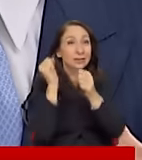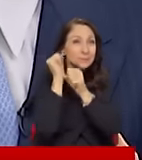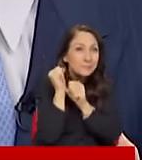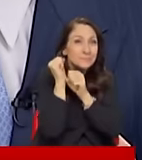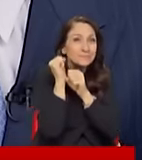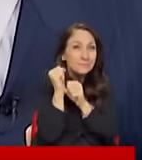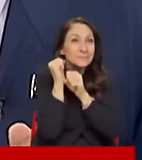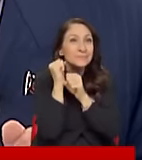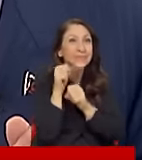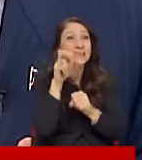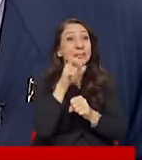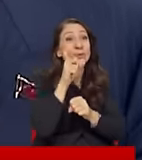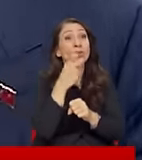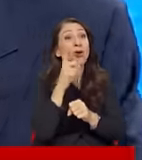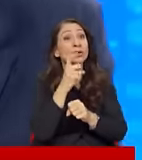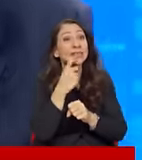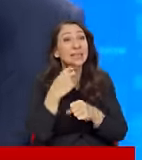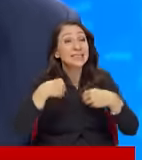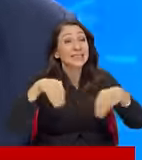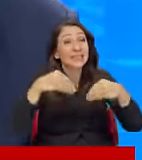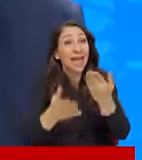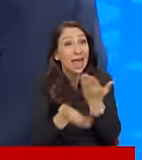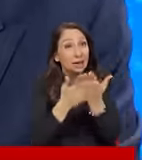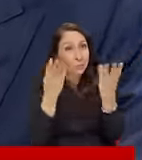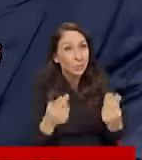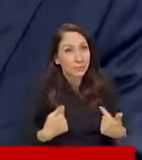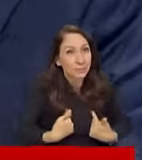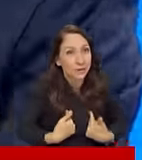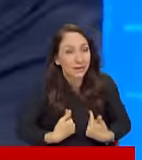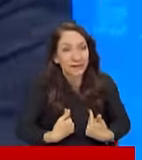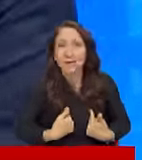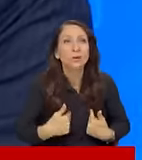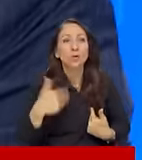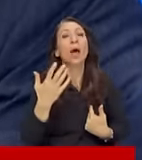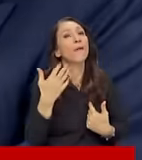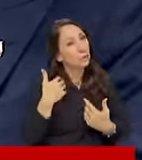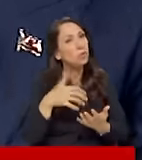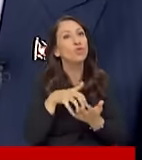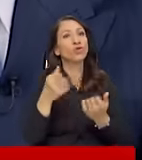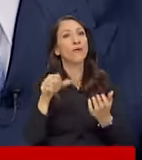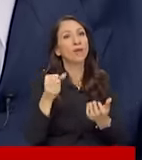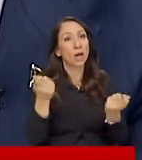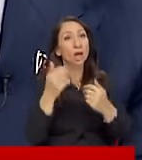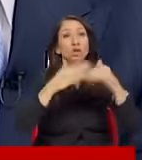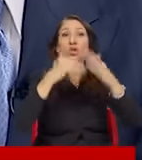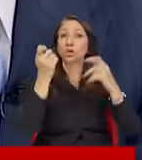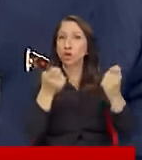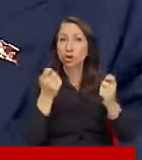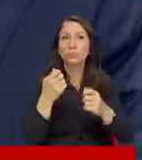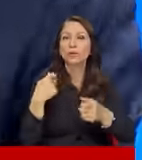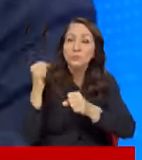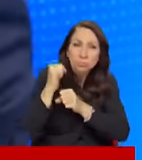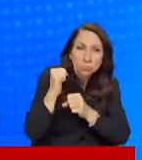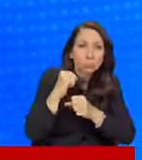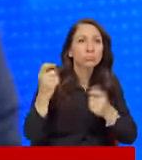sırtımda taşır 8-9-10 yaşında satışına yardımcı olurdum. Sonra evet köftecilik yaptım, inşaatta çalıştım, amelelik